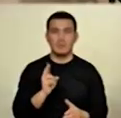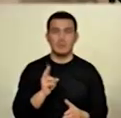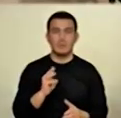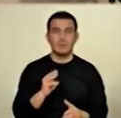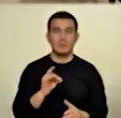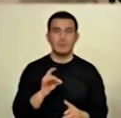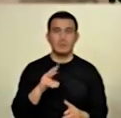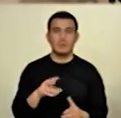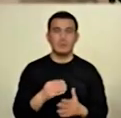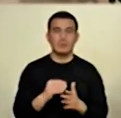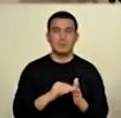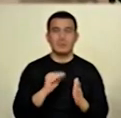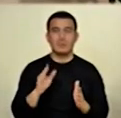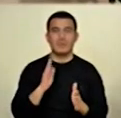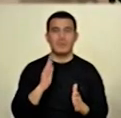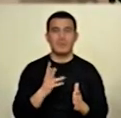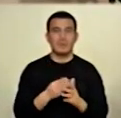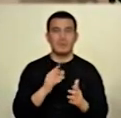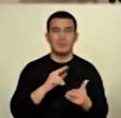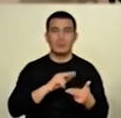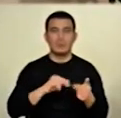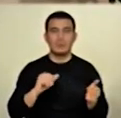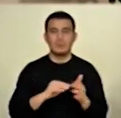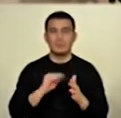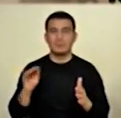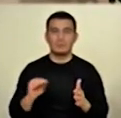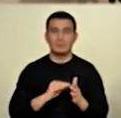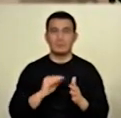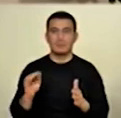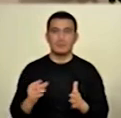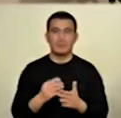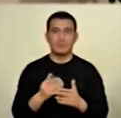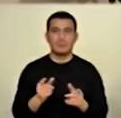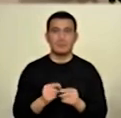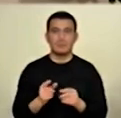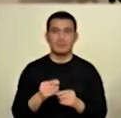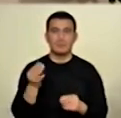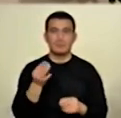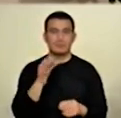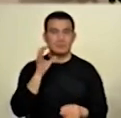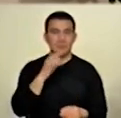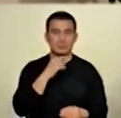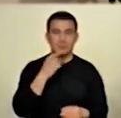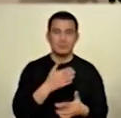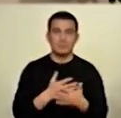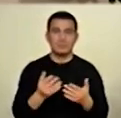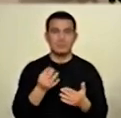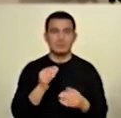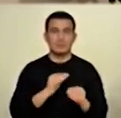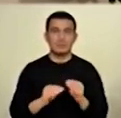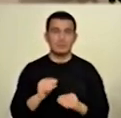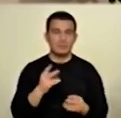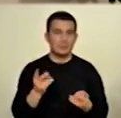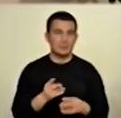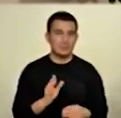tugmasini, ya'ni qo'yish tugmachasini bosishimiz kerak bo'ladi. Mana demak, ruscha ma'lumot o'rniga o'zbekcha ma'lumotlarni qo'ydik. Shu tariqasida aziz